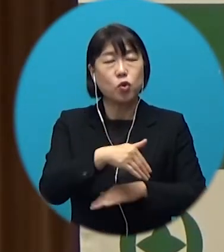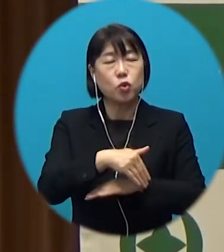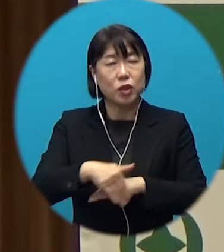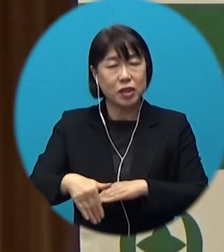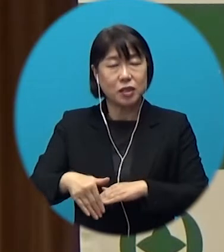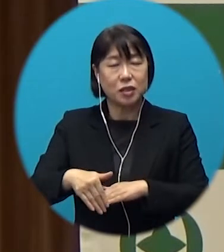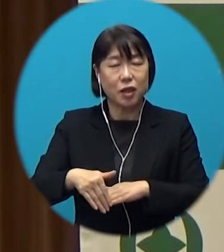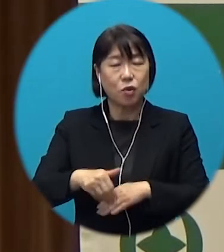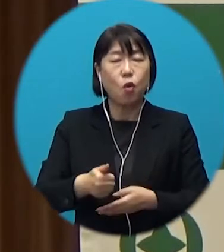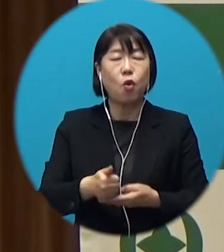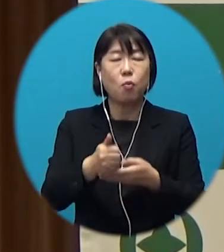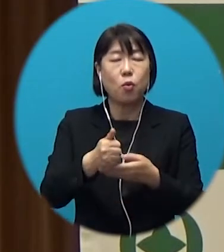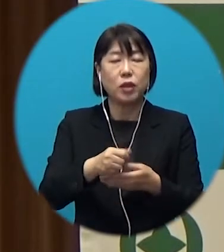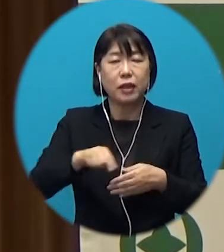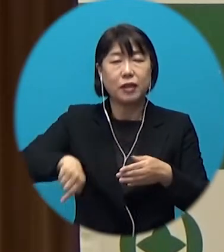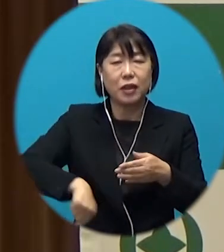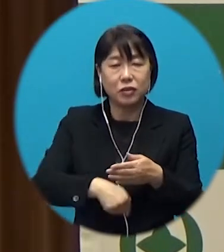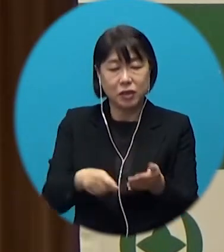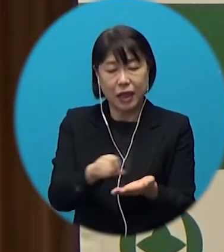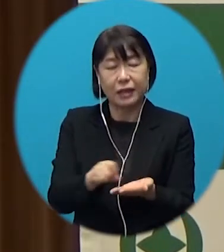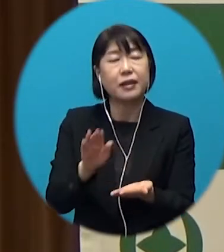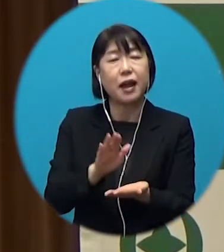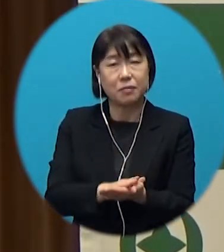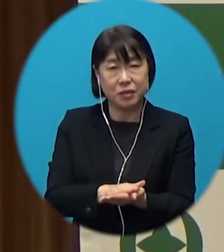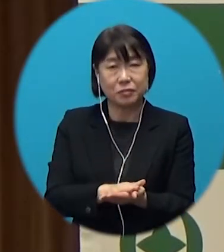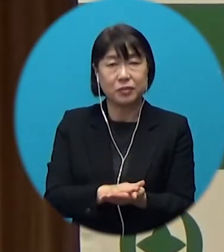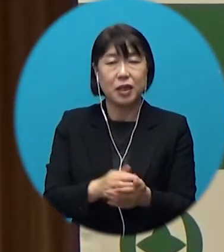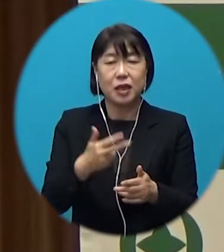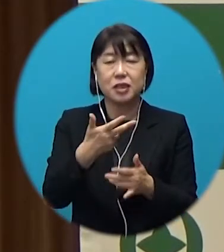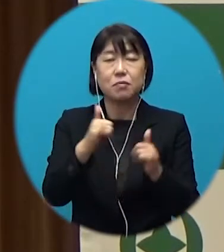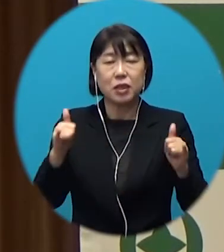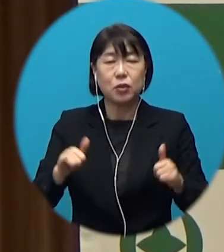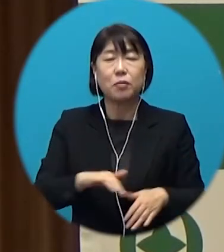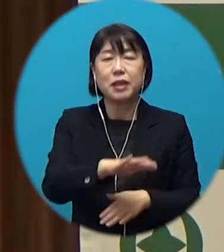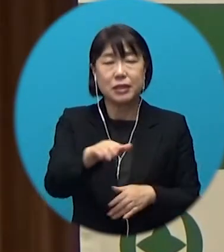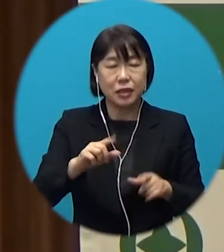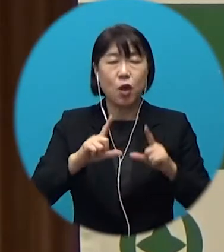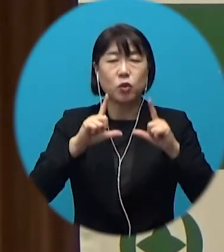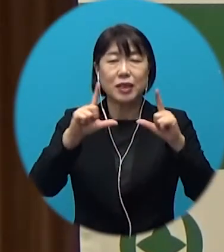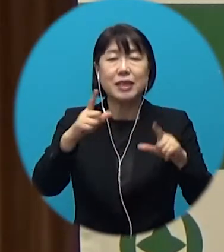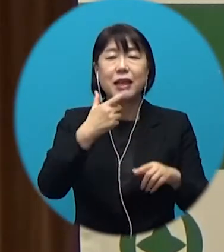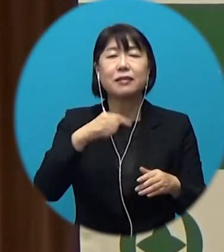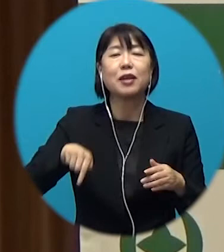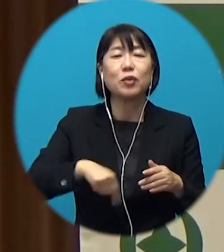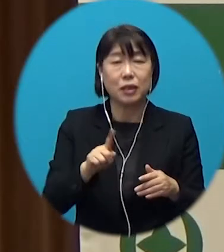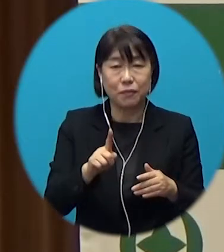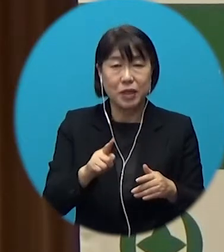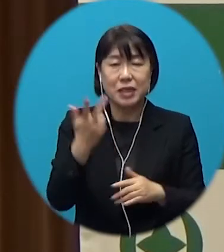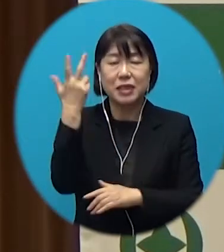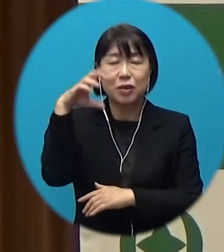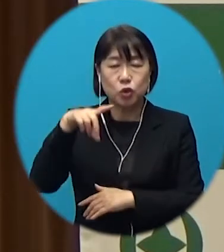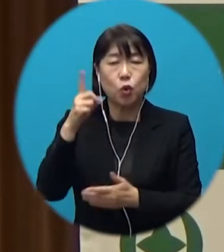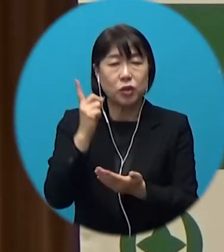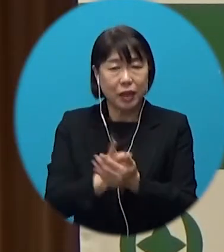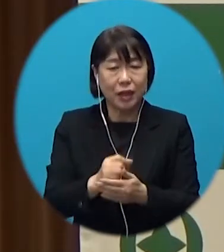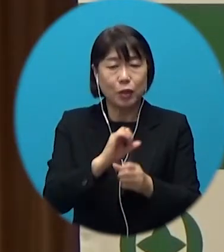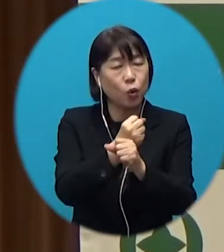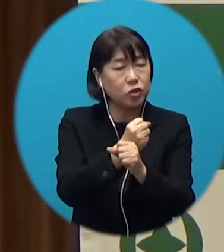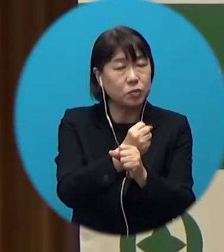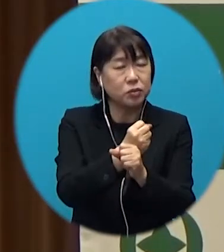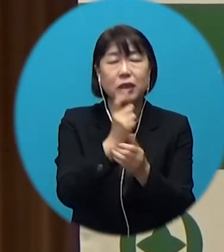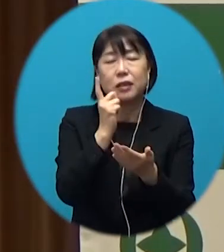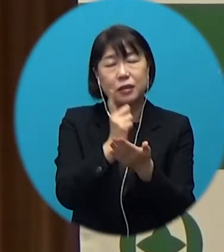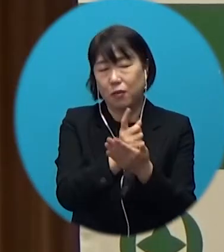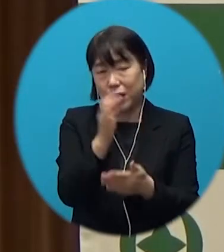行って出ていただきました。市民の皆さんにぜひお伝えしたいのは、市役所だけがですね、自分の意味ではな